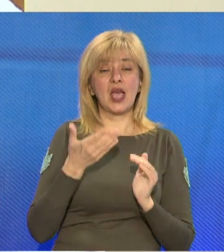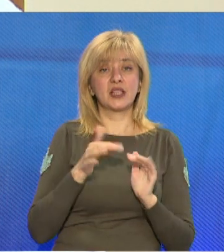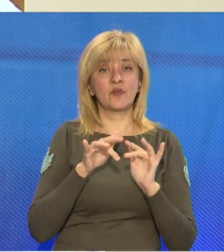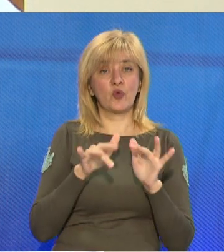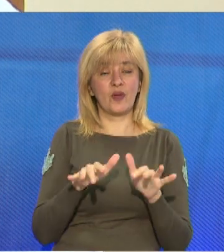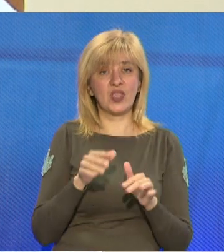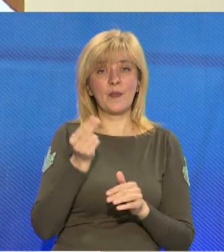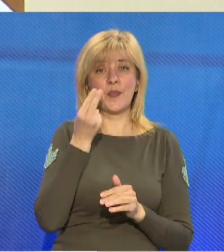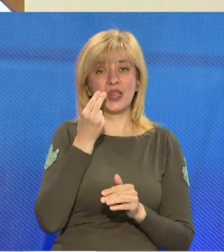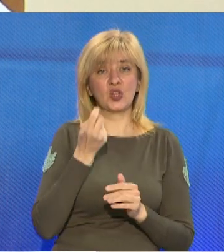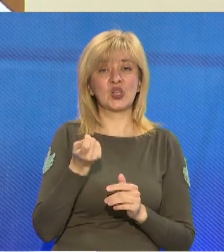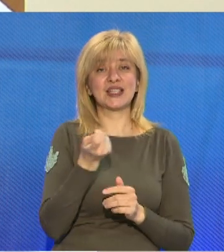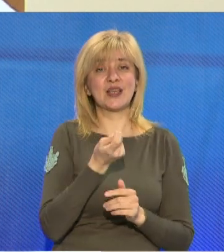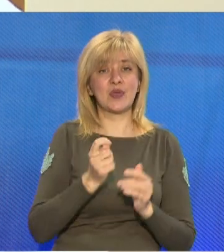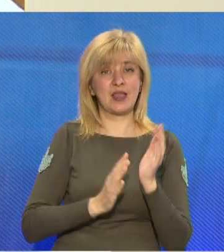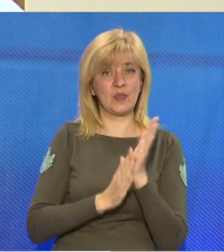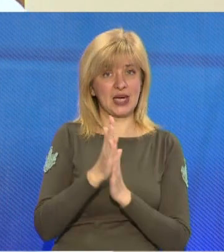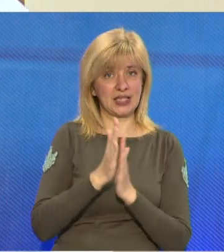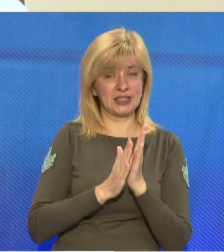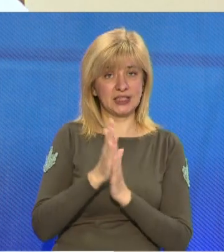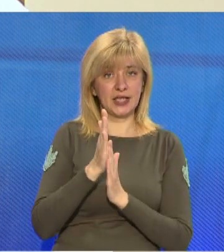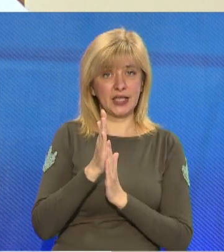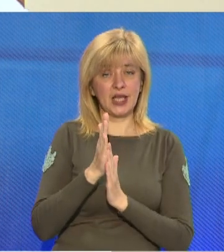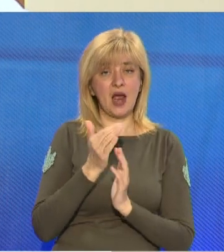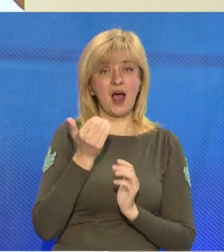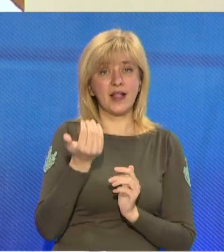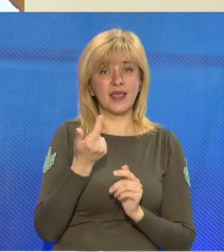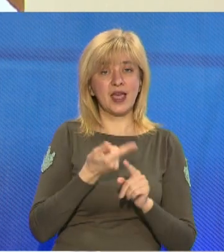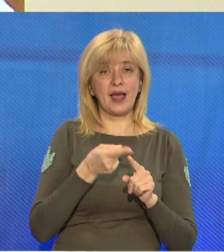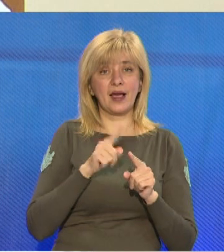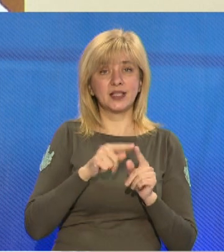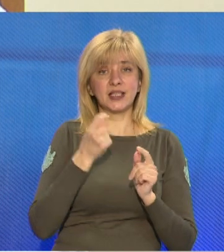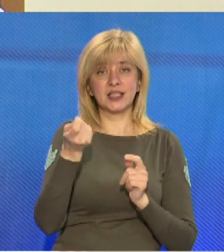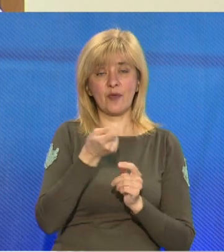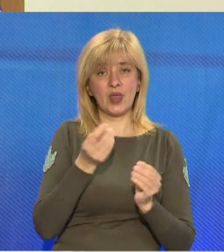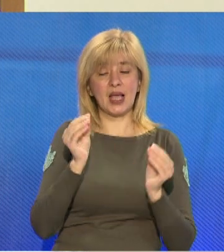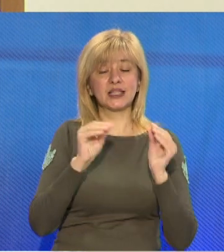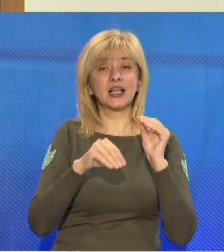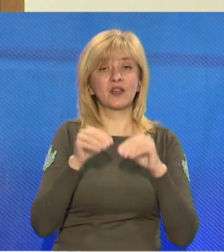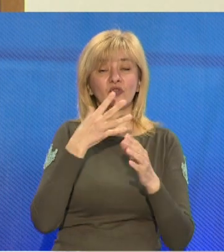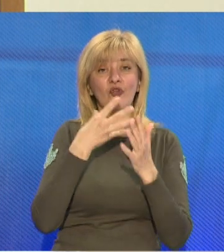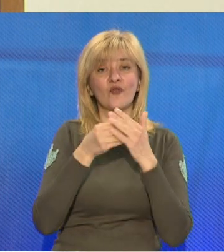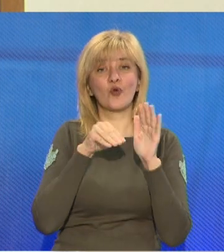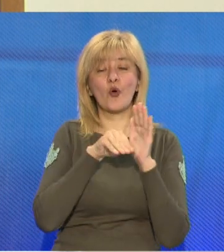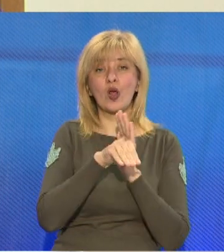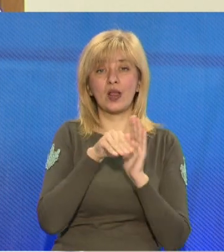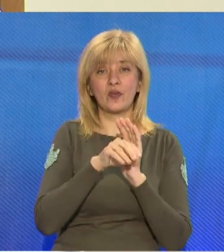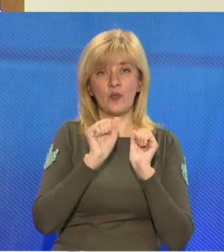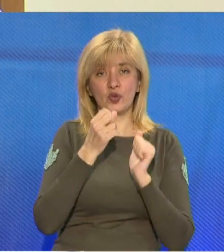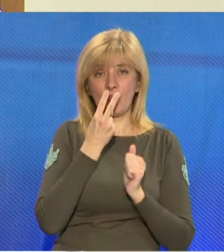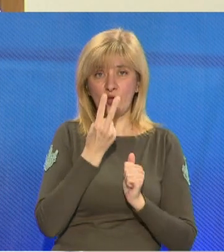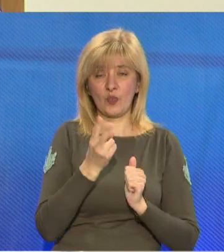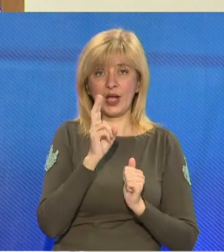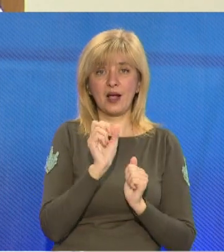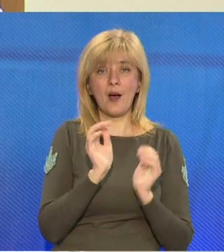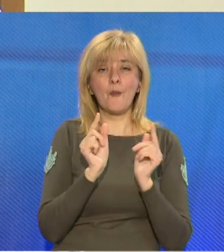питаются семенами растений. То есть они эти семена сначала складывают в свои кладовые, тоже можно понаблюдать, как маленький